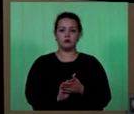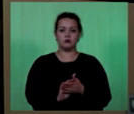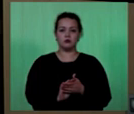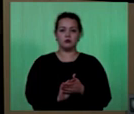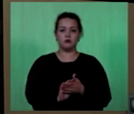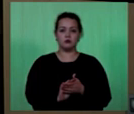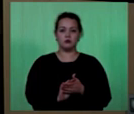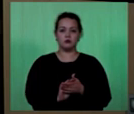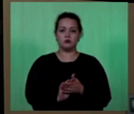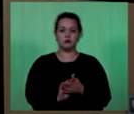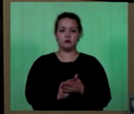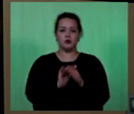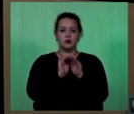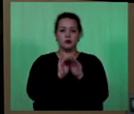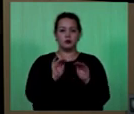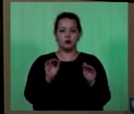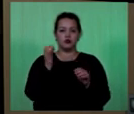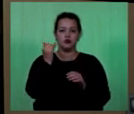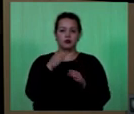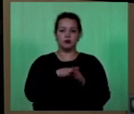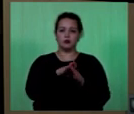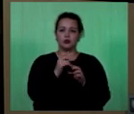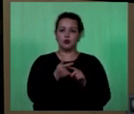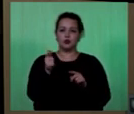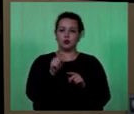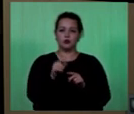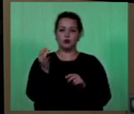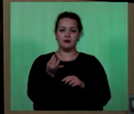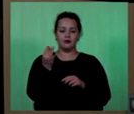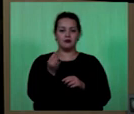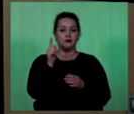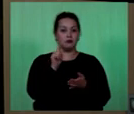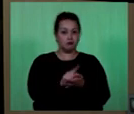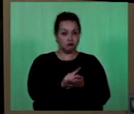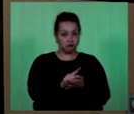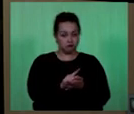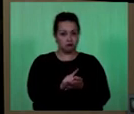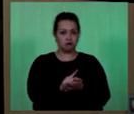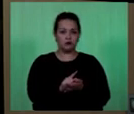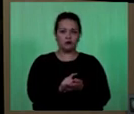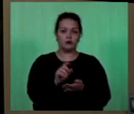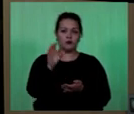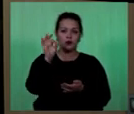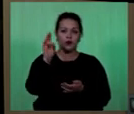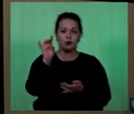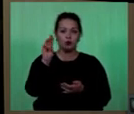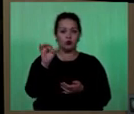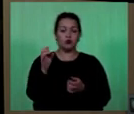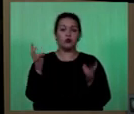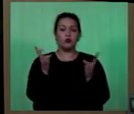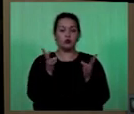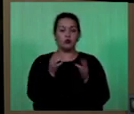ребята сейчас мы выполним очень интересные задания и ноту нужно помочь